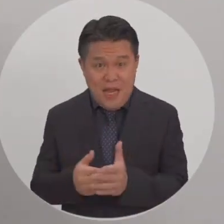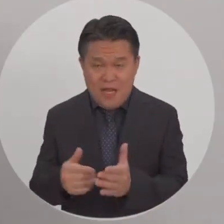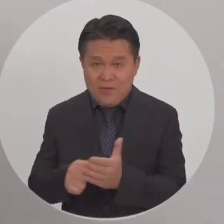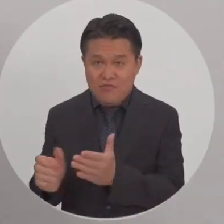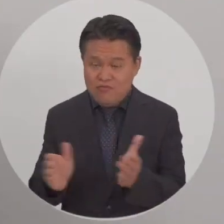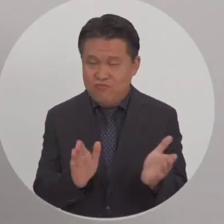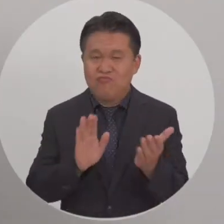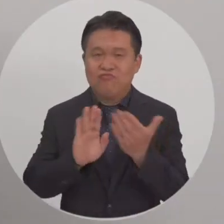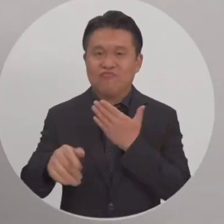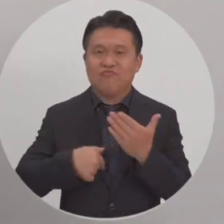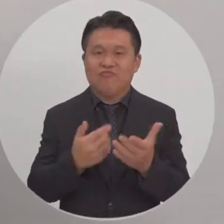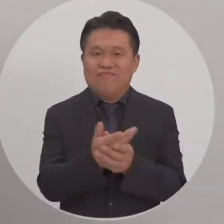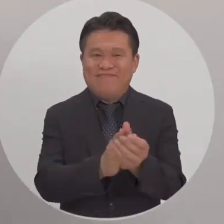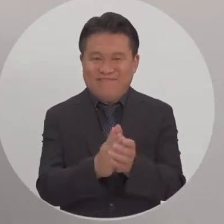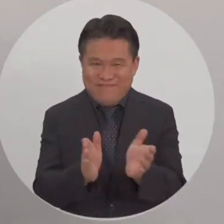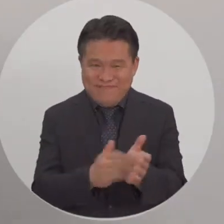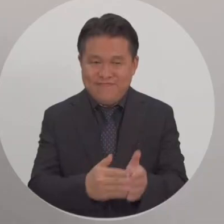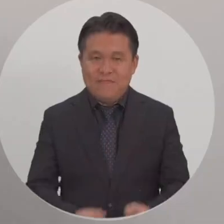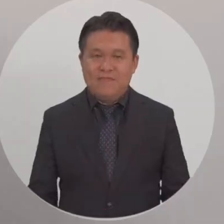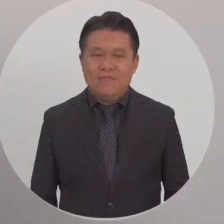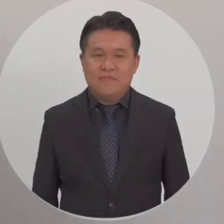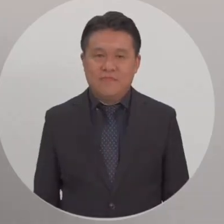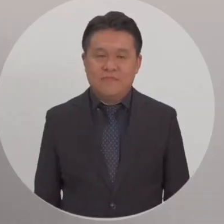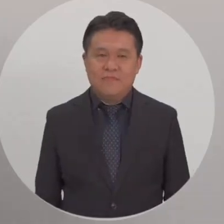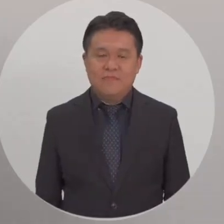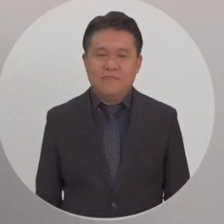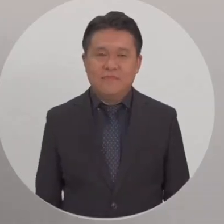사용한 물건을 정리하고 손을 씻습니다.